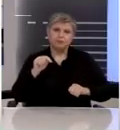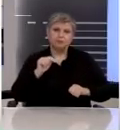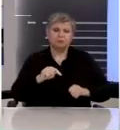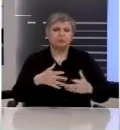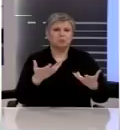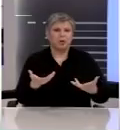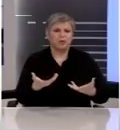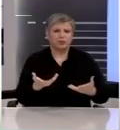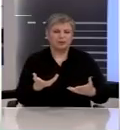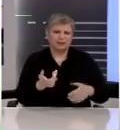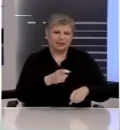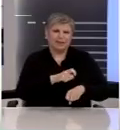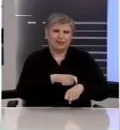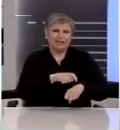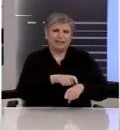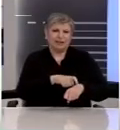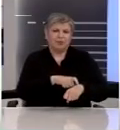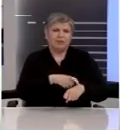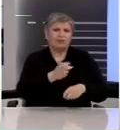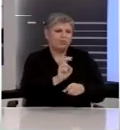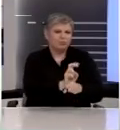λόγο ο ελληνικός στρατός να το κρατήσει